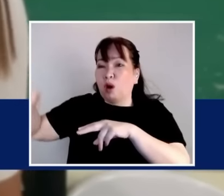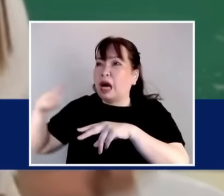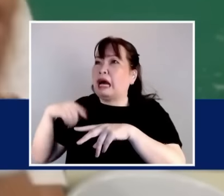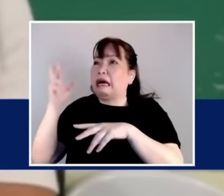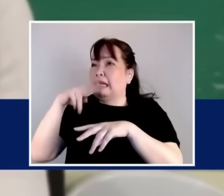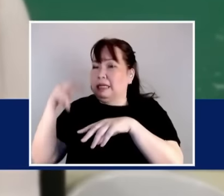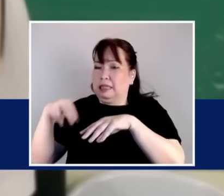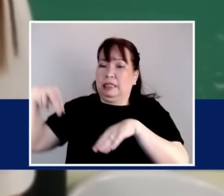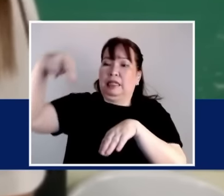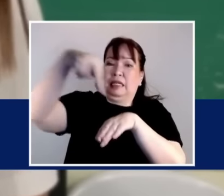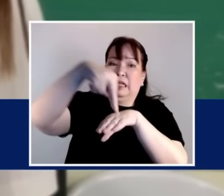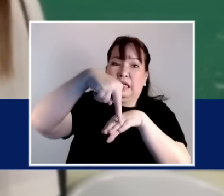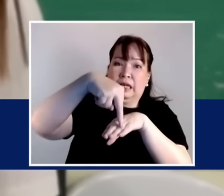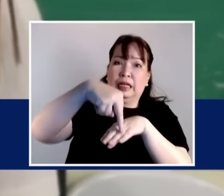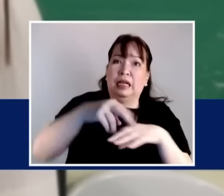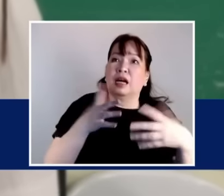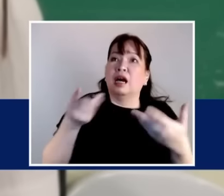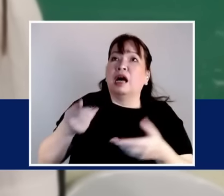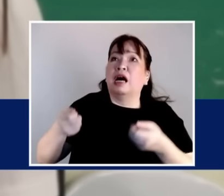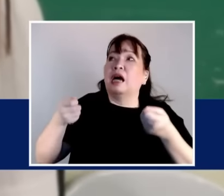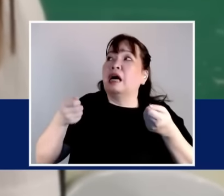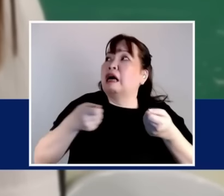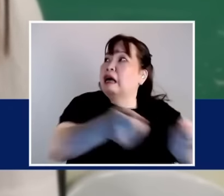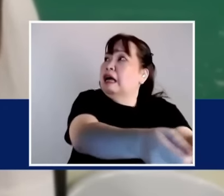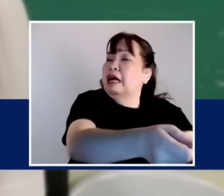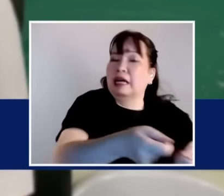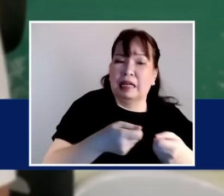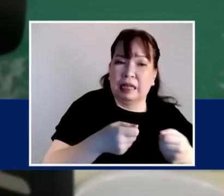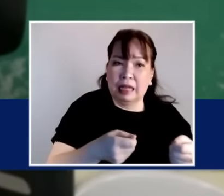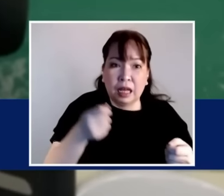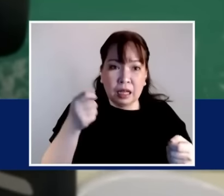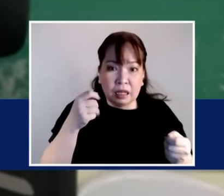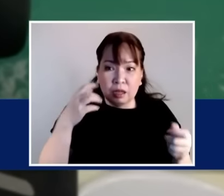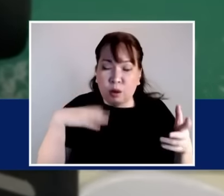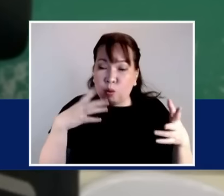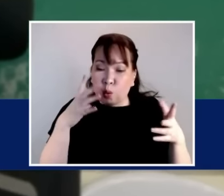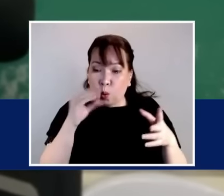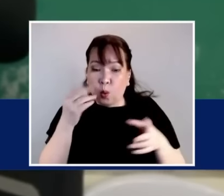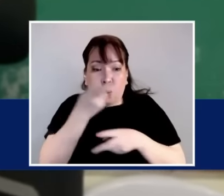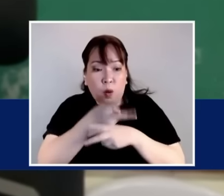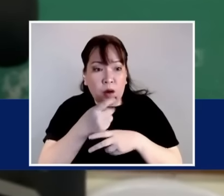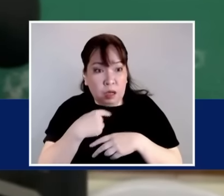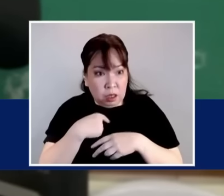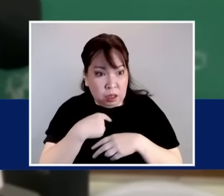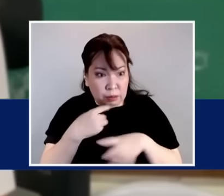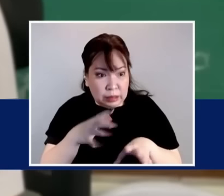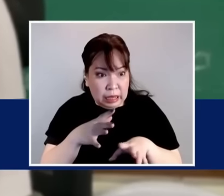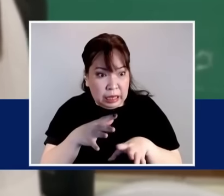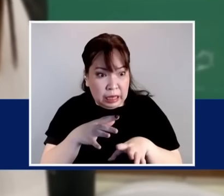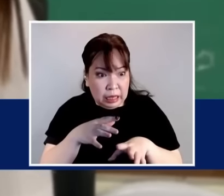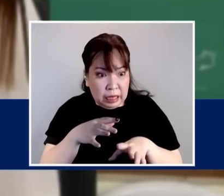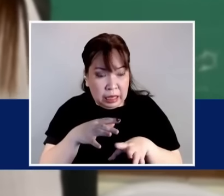dyan, pinasok niya po agad yung kanyang balota. So akala naman po nung mga ating third